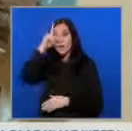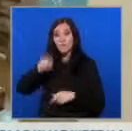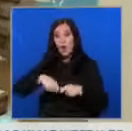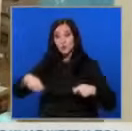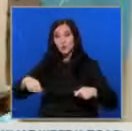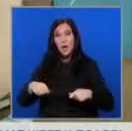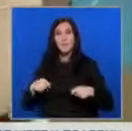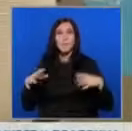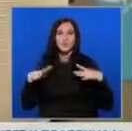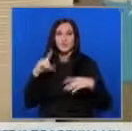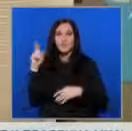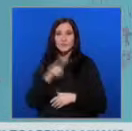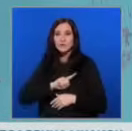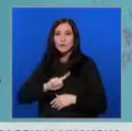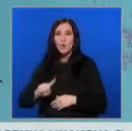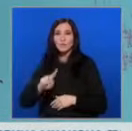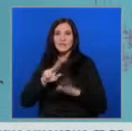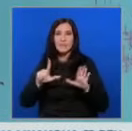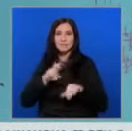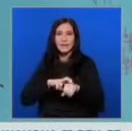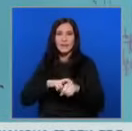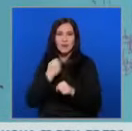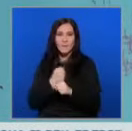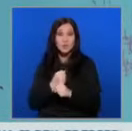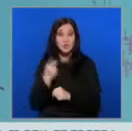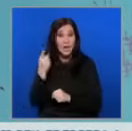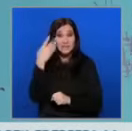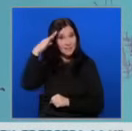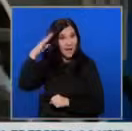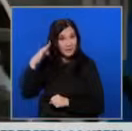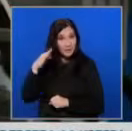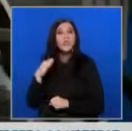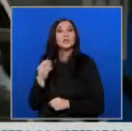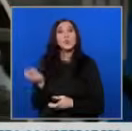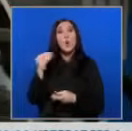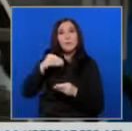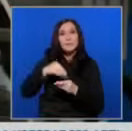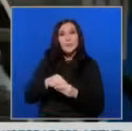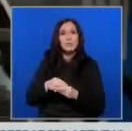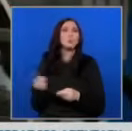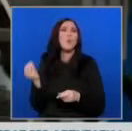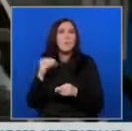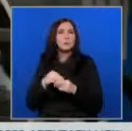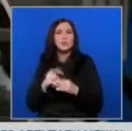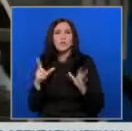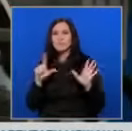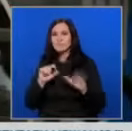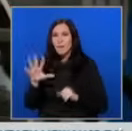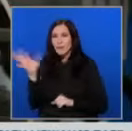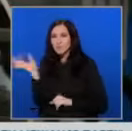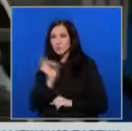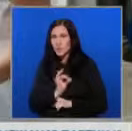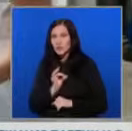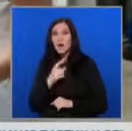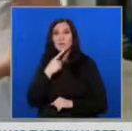удължава почивните дни до 27 декември. Работещите на тази дата обаче ще бъдат компенсирани с допълнителни 75%